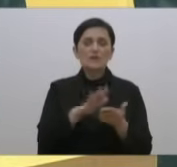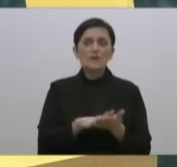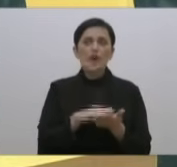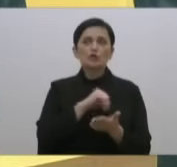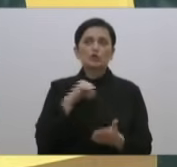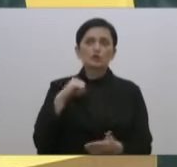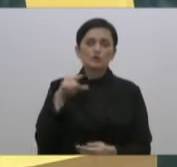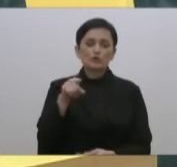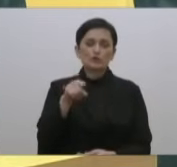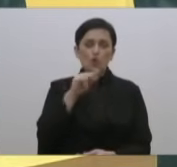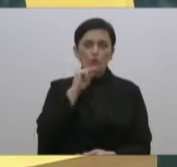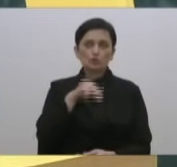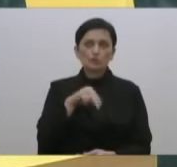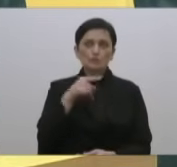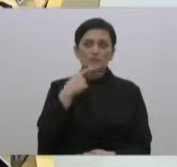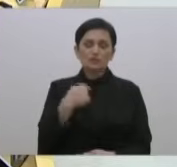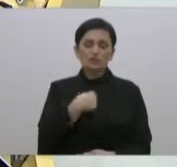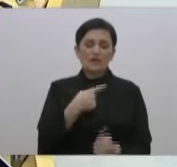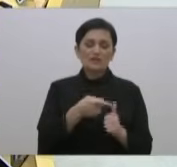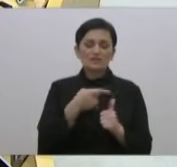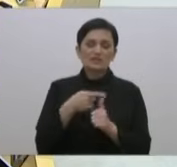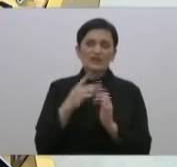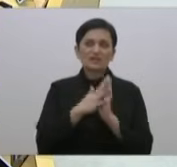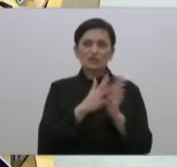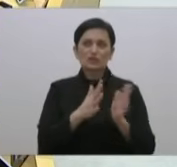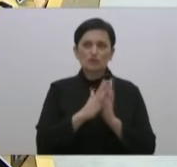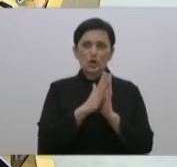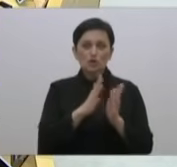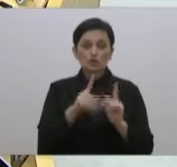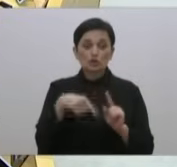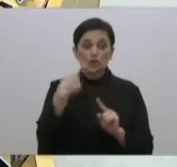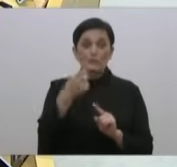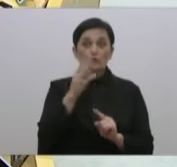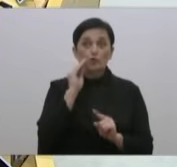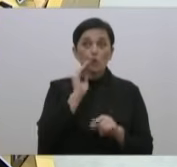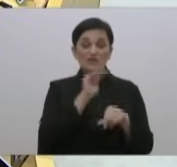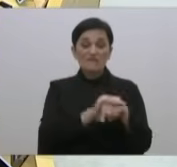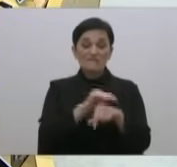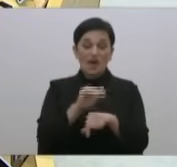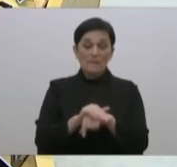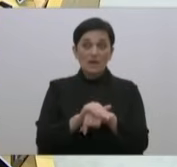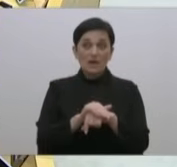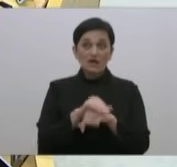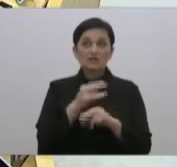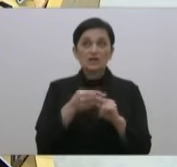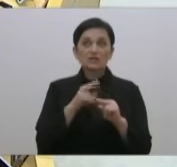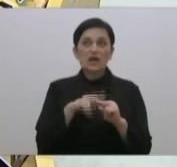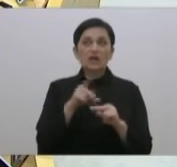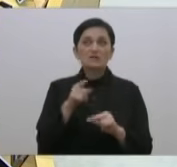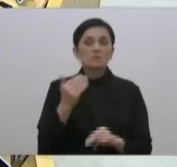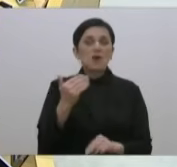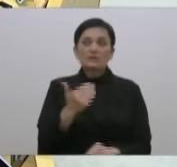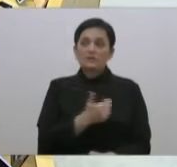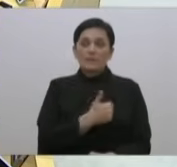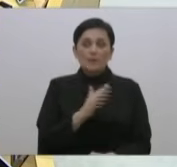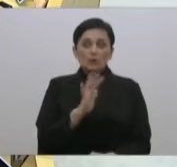იბრალებს თვითონ და ჩვენ მოგვიხსენიებს სხვადასხვა შეურაცხყოფელი ეპითეტებით და შემდგომ, როდესაც ვამხელთ ხოლმე მათ, ეს მათ